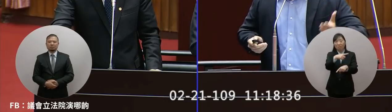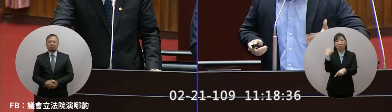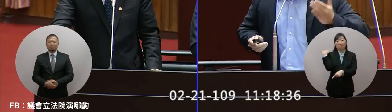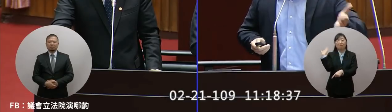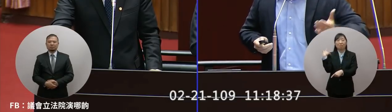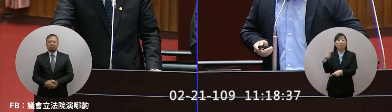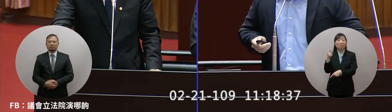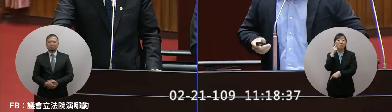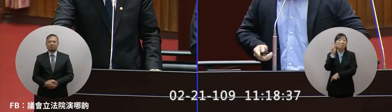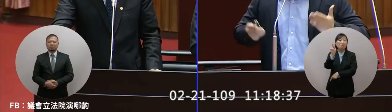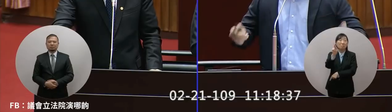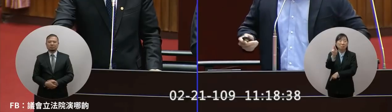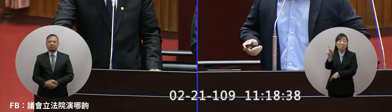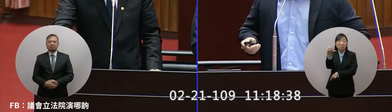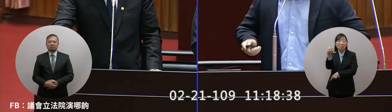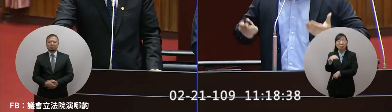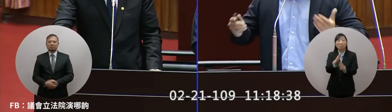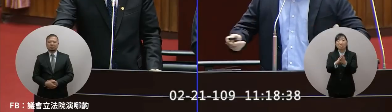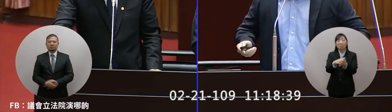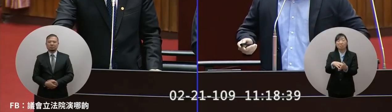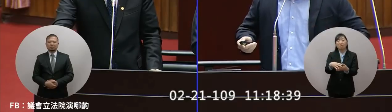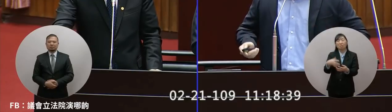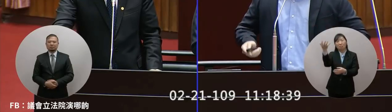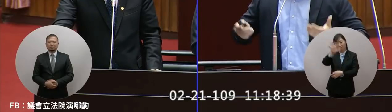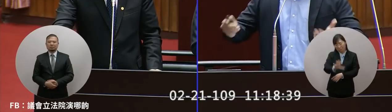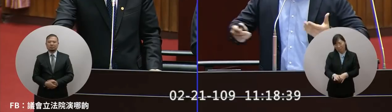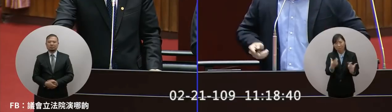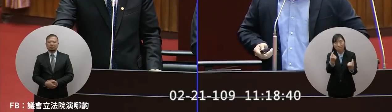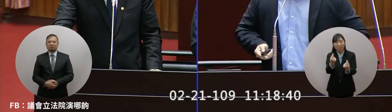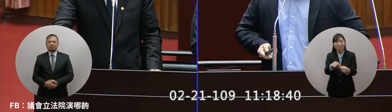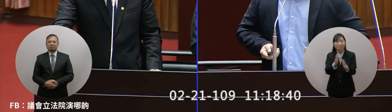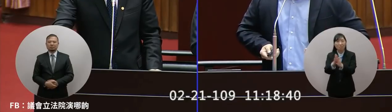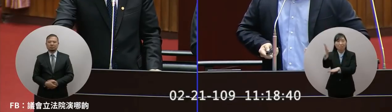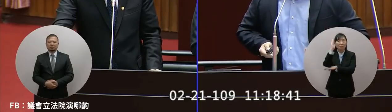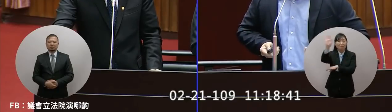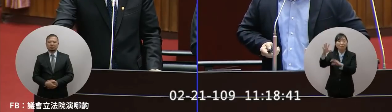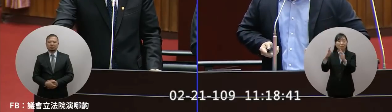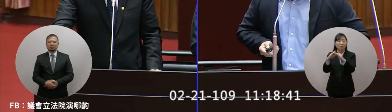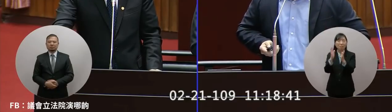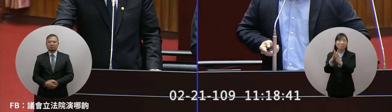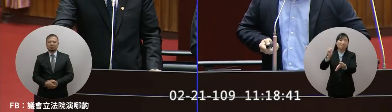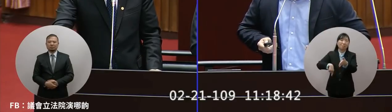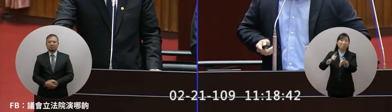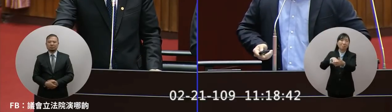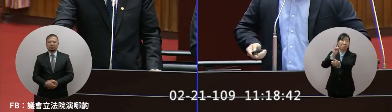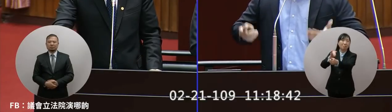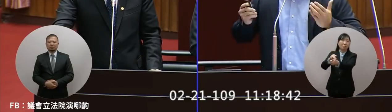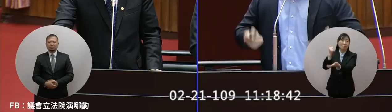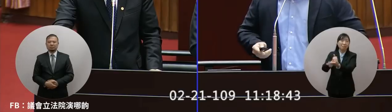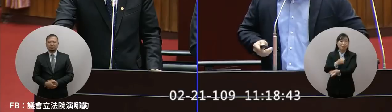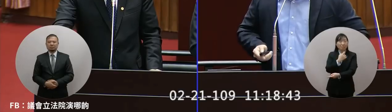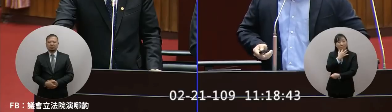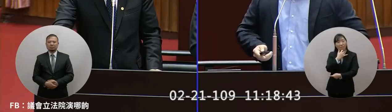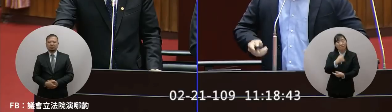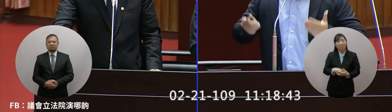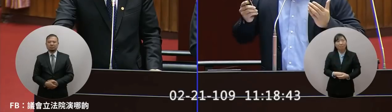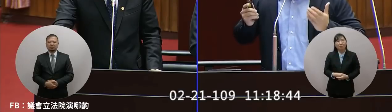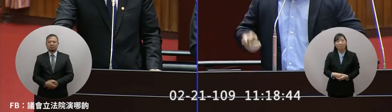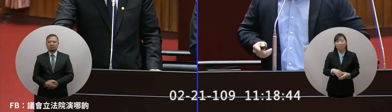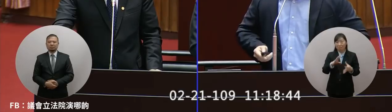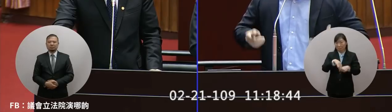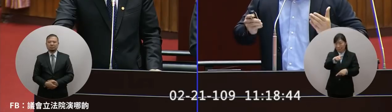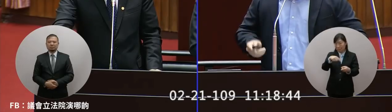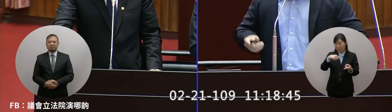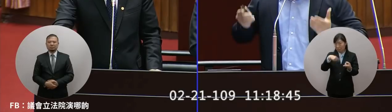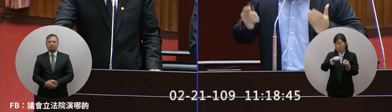案，这种炸弹案是层出不穷的。公股银行好像弄地拐，弄干哪里？比较会容易受骗，好，那是不是应该要